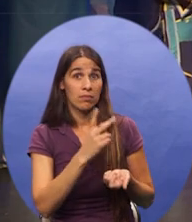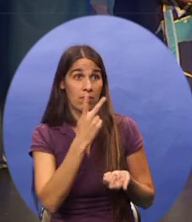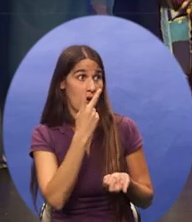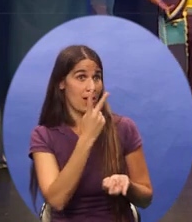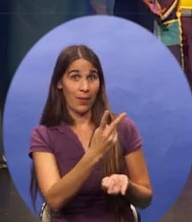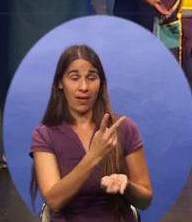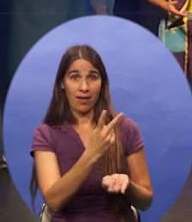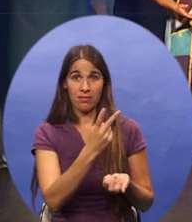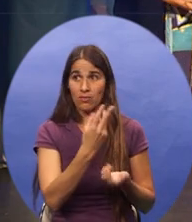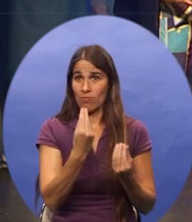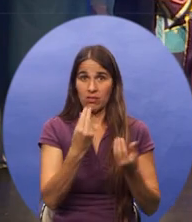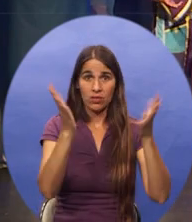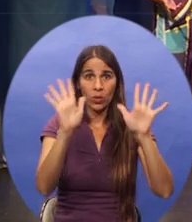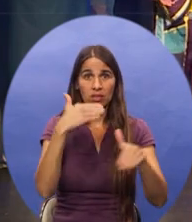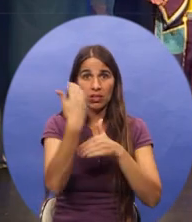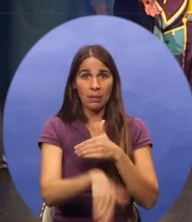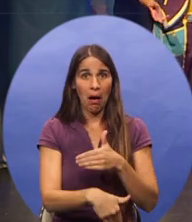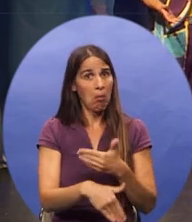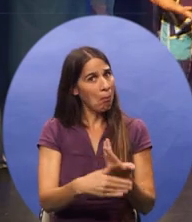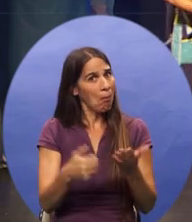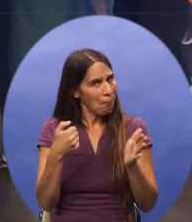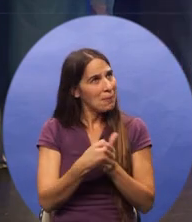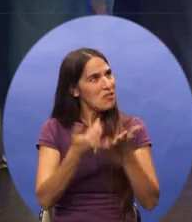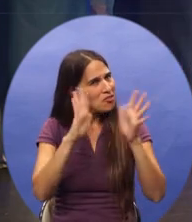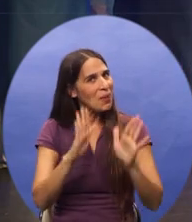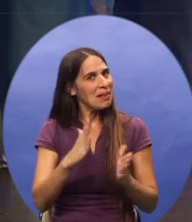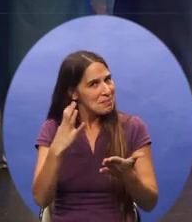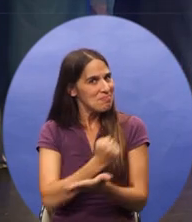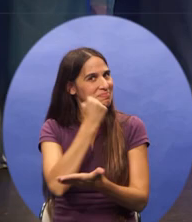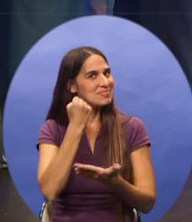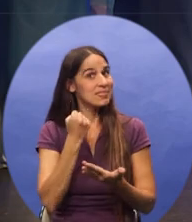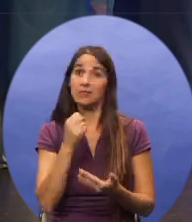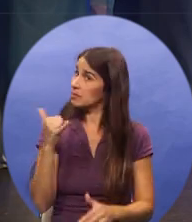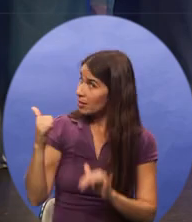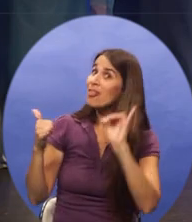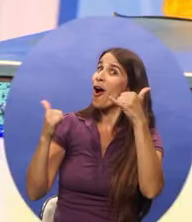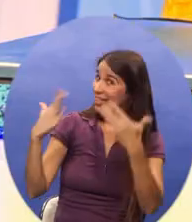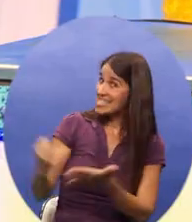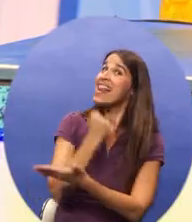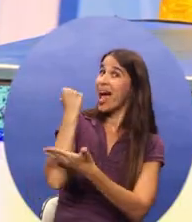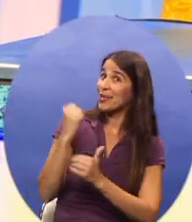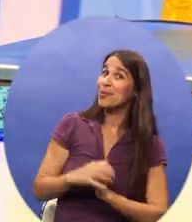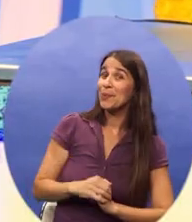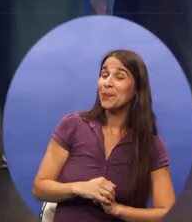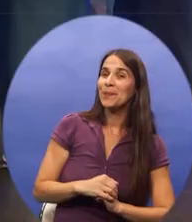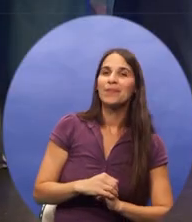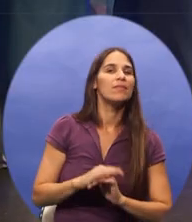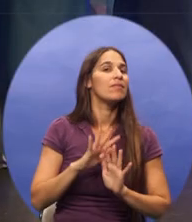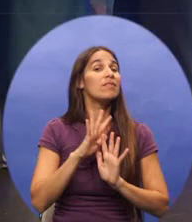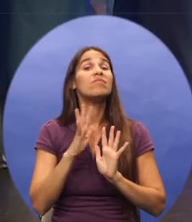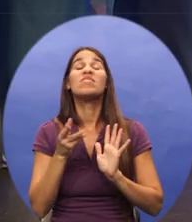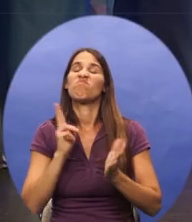חברים, אני רואה שכבר כמעט נגמרה התוכנית ויצאה לנו תוכנית אפילו די מוצלחת! כן,